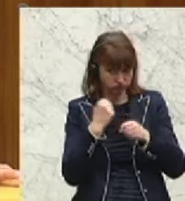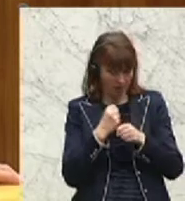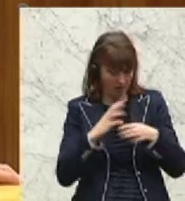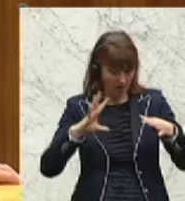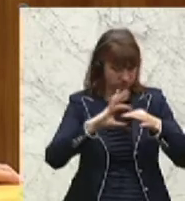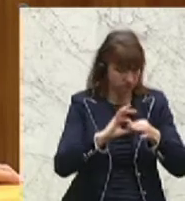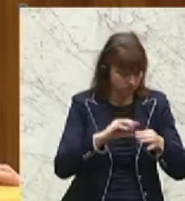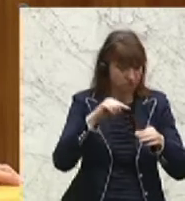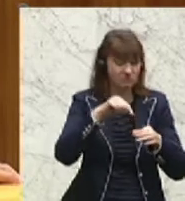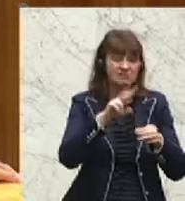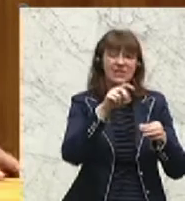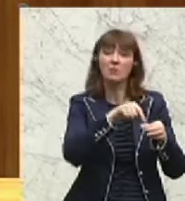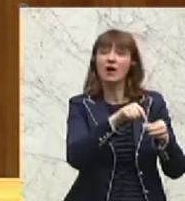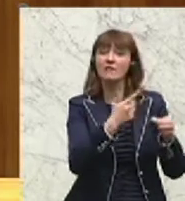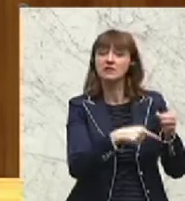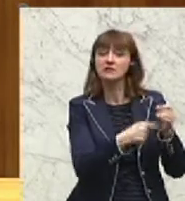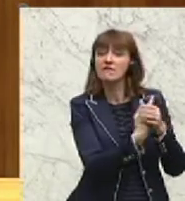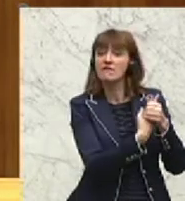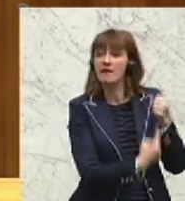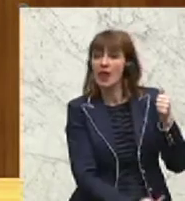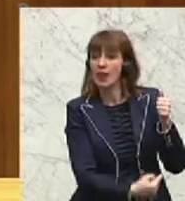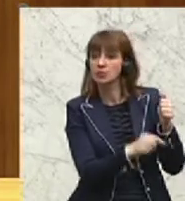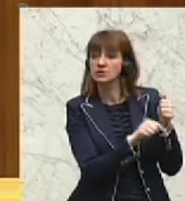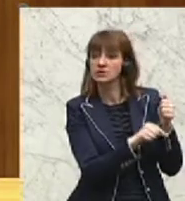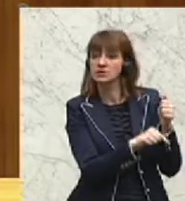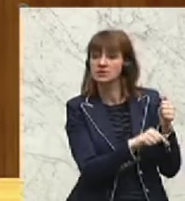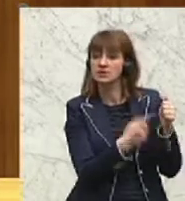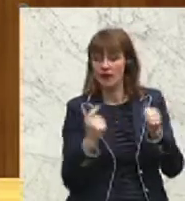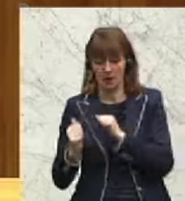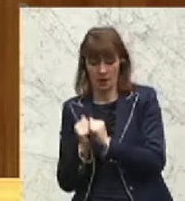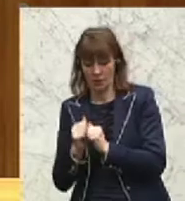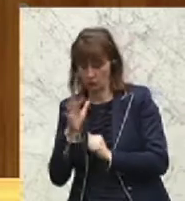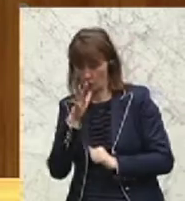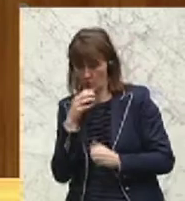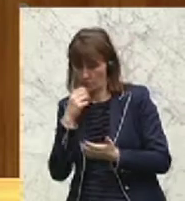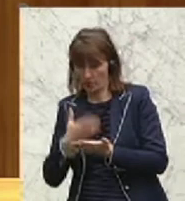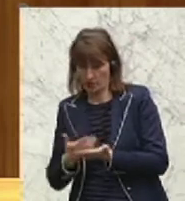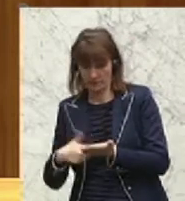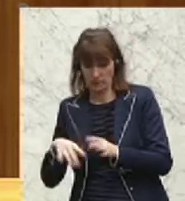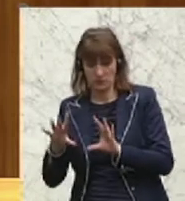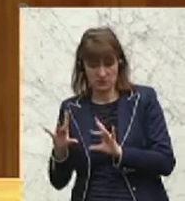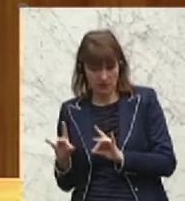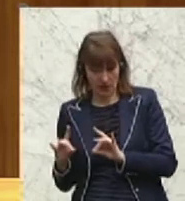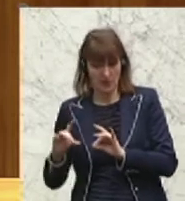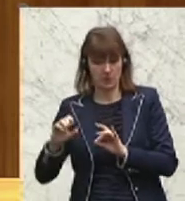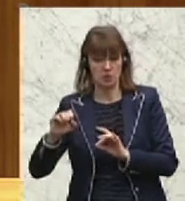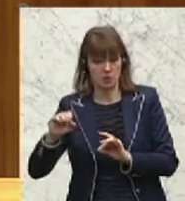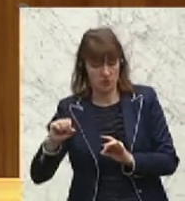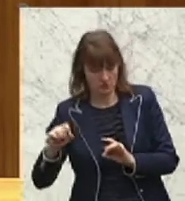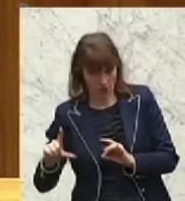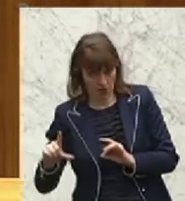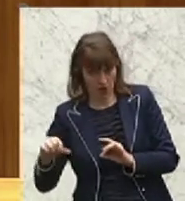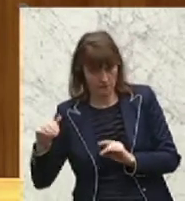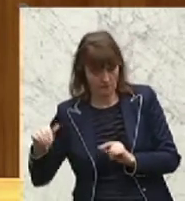dortigen Verluste, die nach Rechnungshofbericht 2010 und in der Folge 2012 mal